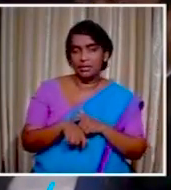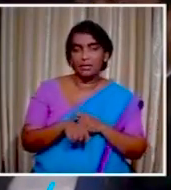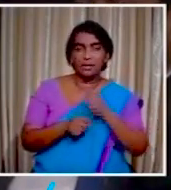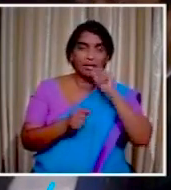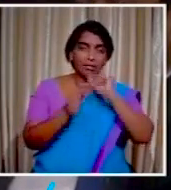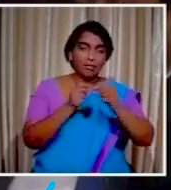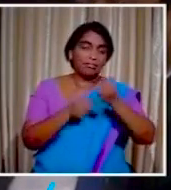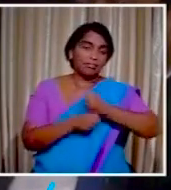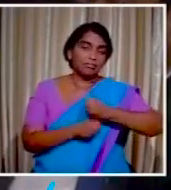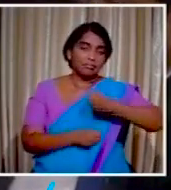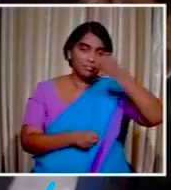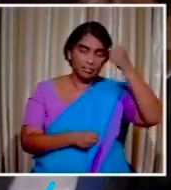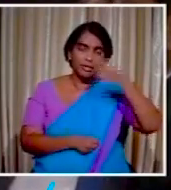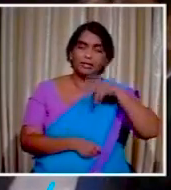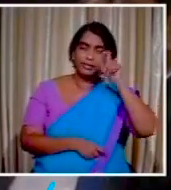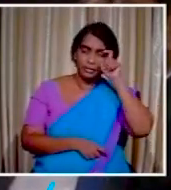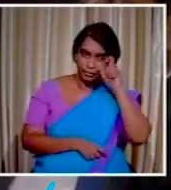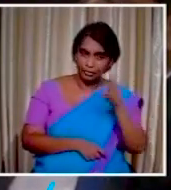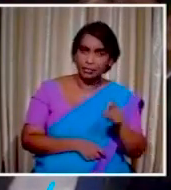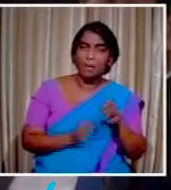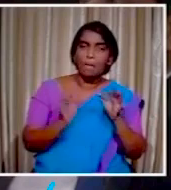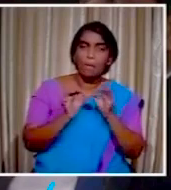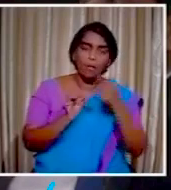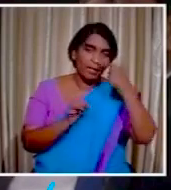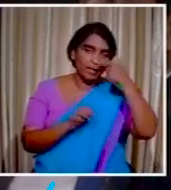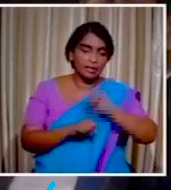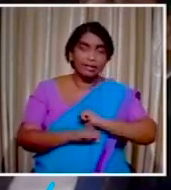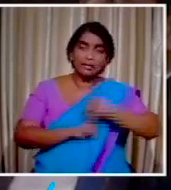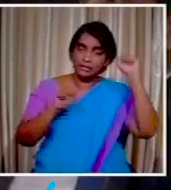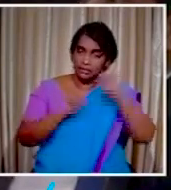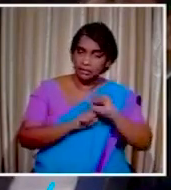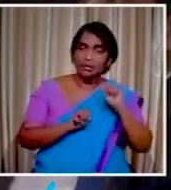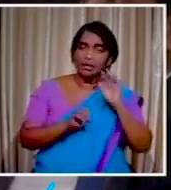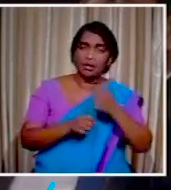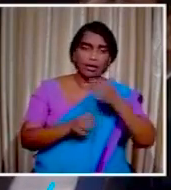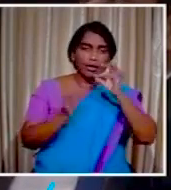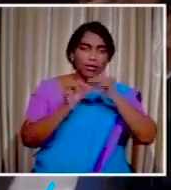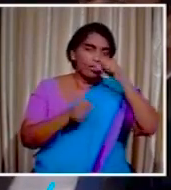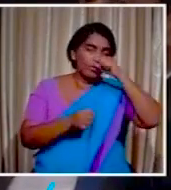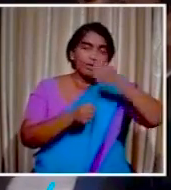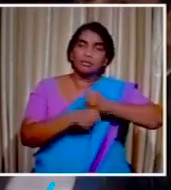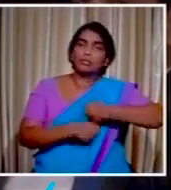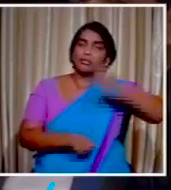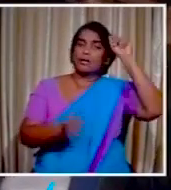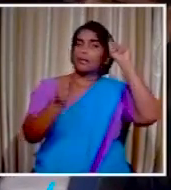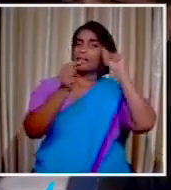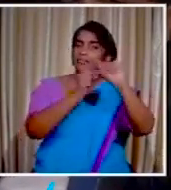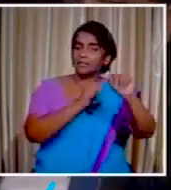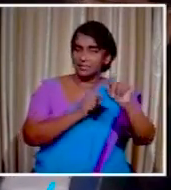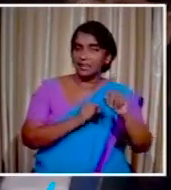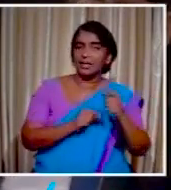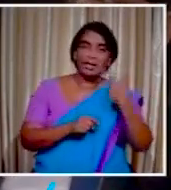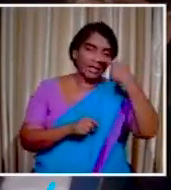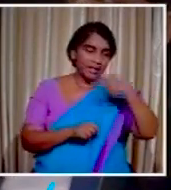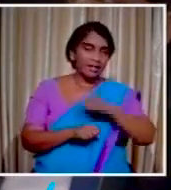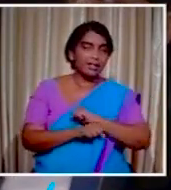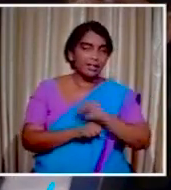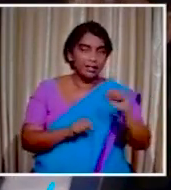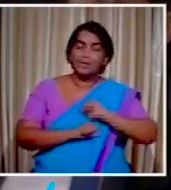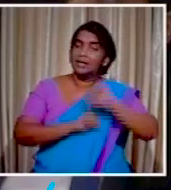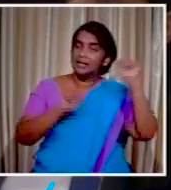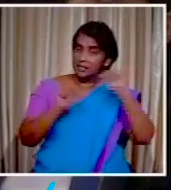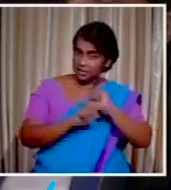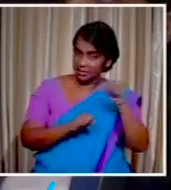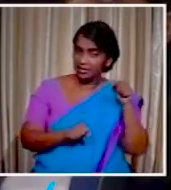පත්තු කරගෙන මම දැක්කා භූමි තෙල් නැහැ කියලා උද්ඝෝෂණය කරනවා හැබැයි භූමි තෙල් පන්දම පත්තු කරන් ඉන්නේ ඉන්ධන නැහැ කියලා උද්ඝෝෂණය